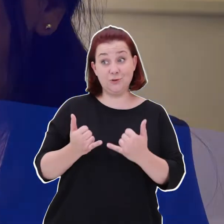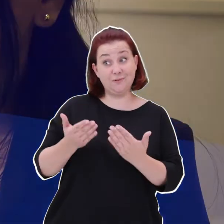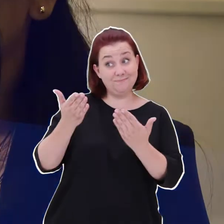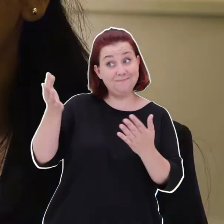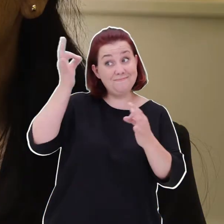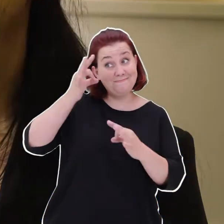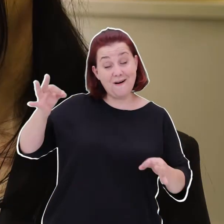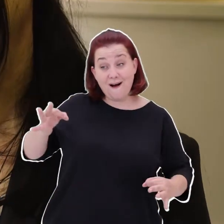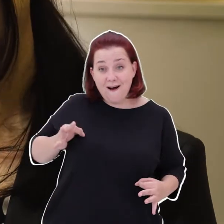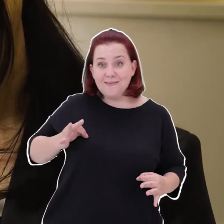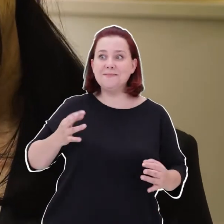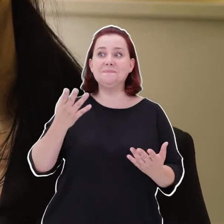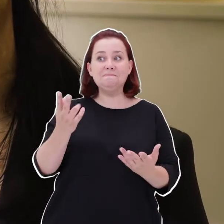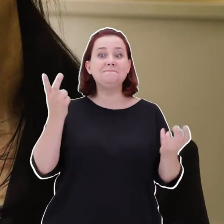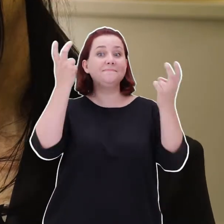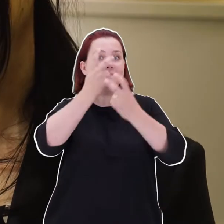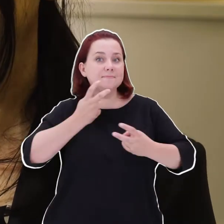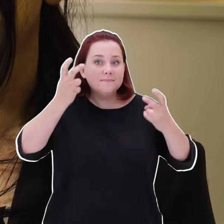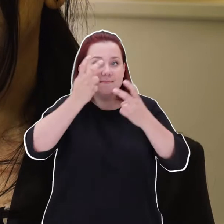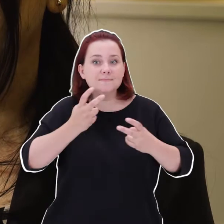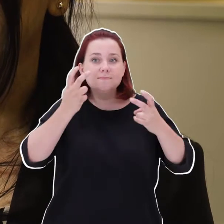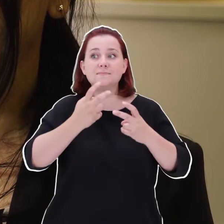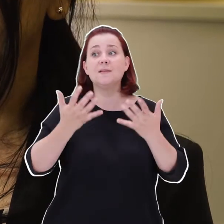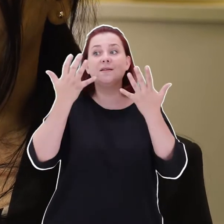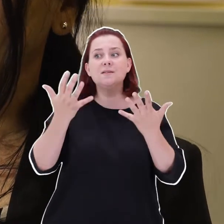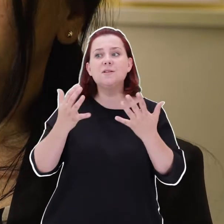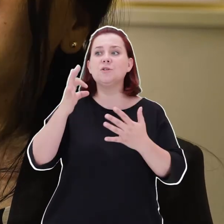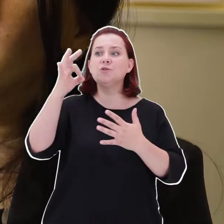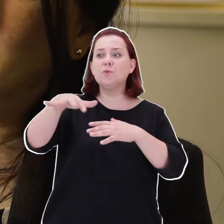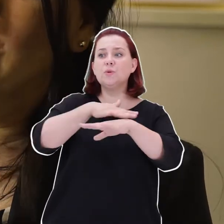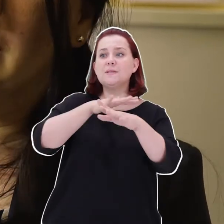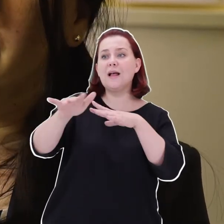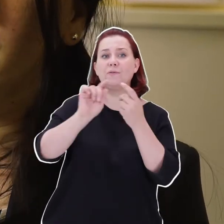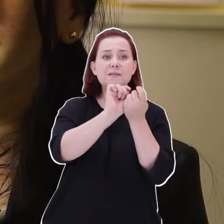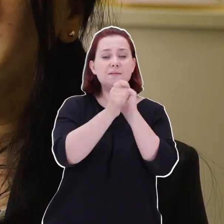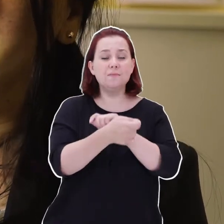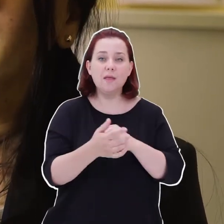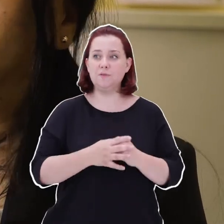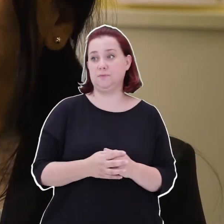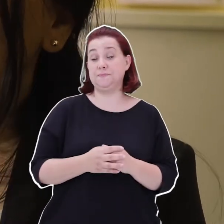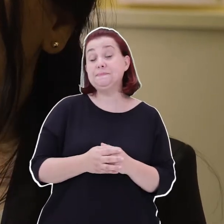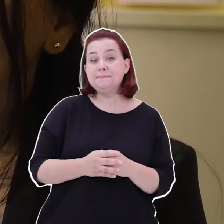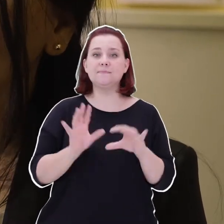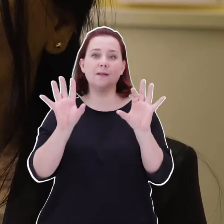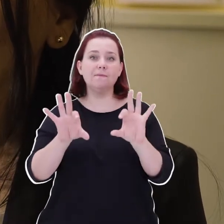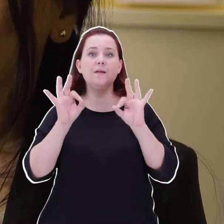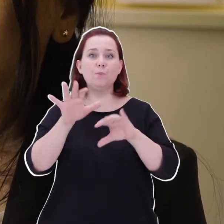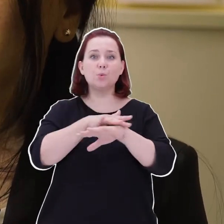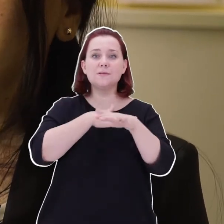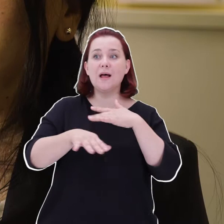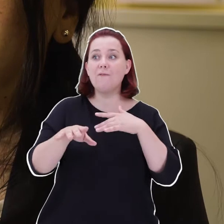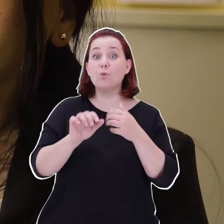Jeżeli byłaby Pani, czy bylibyście Panie zainteresowane zmianą drogi zawodowej, wyborem